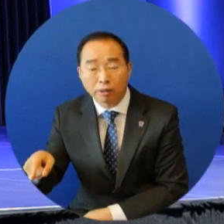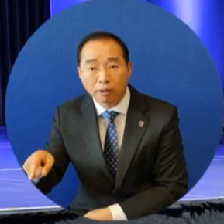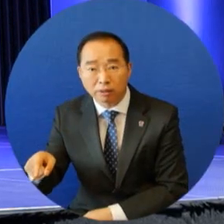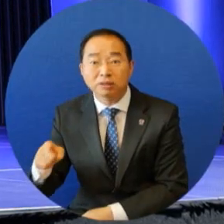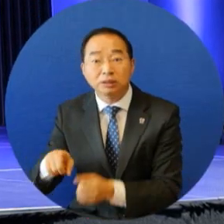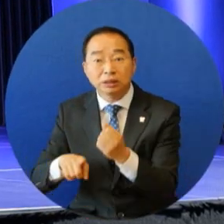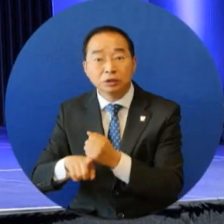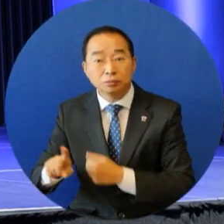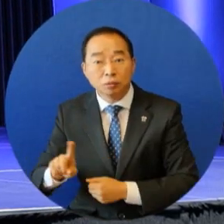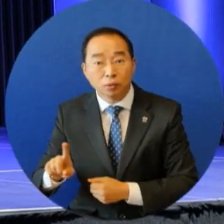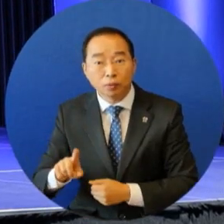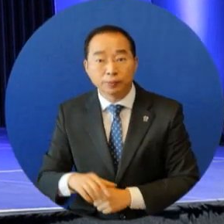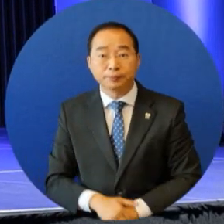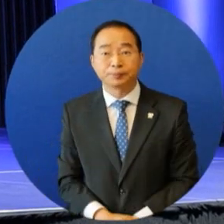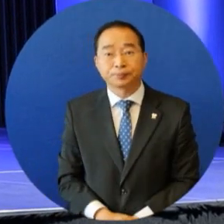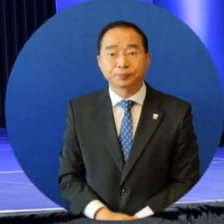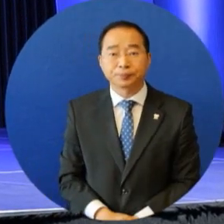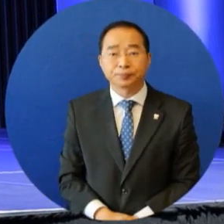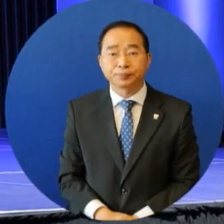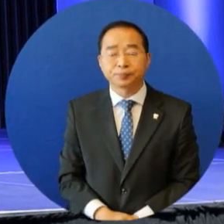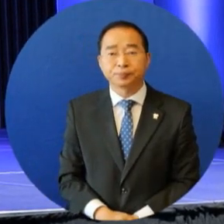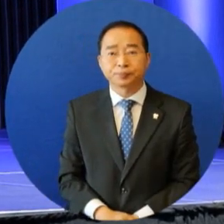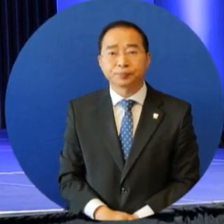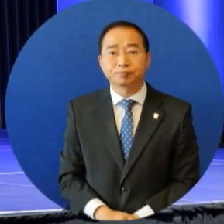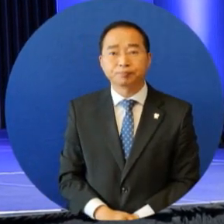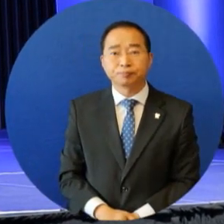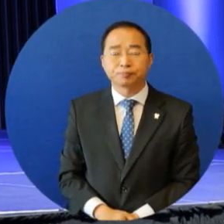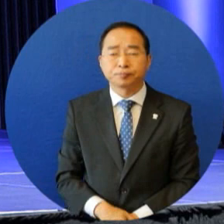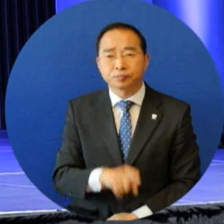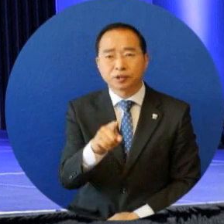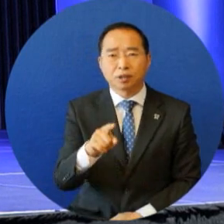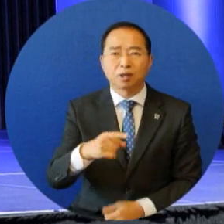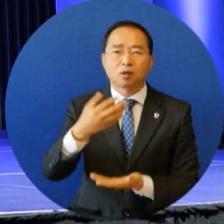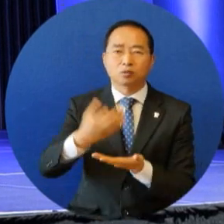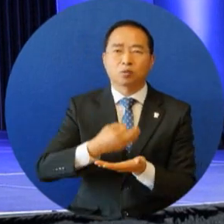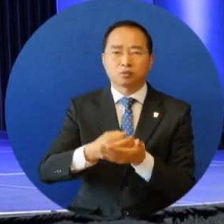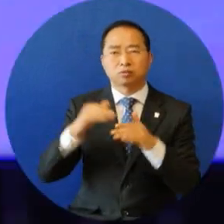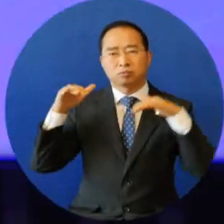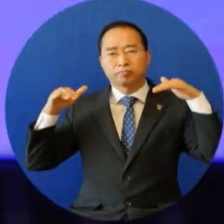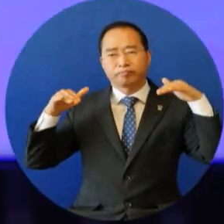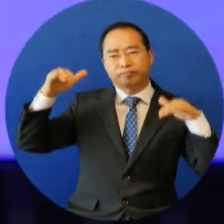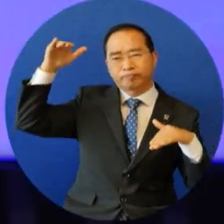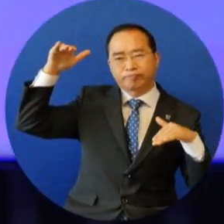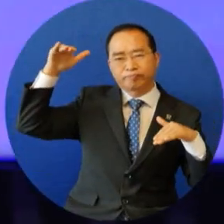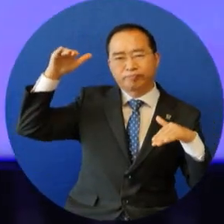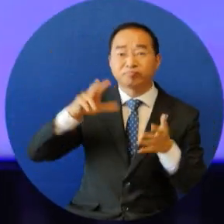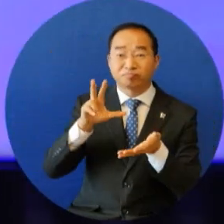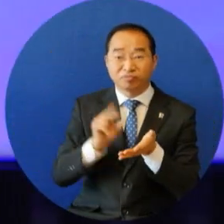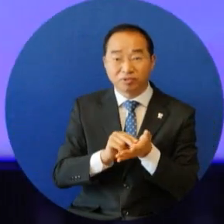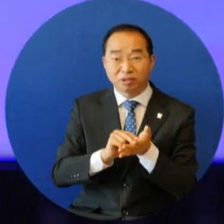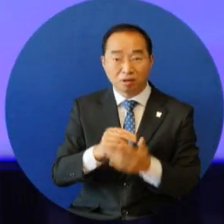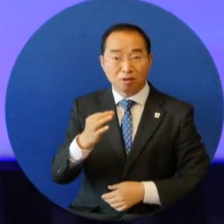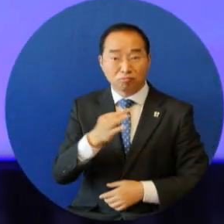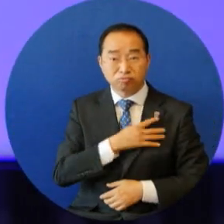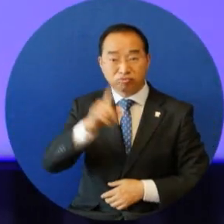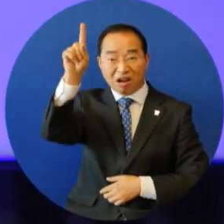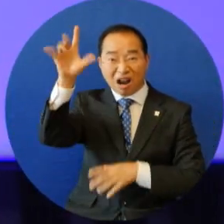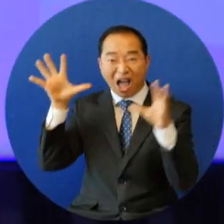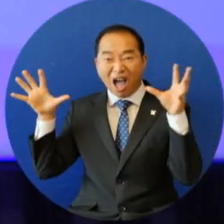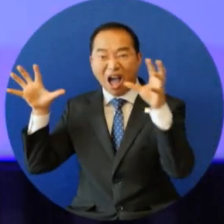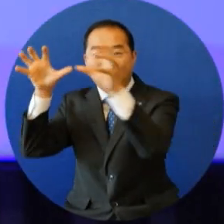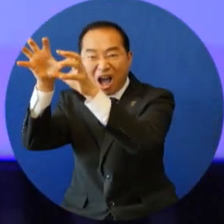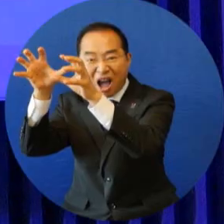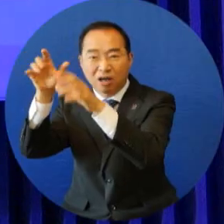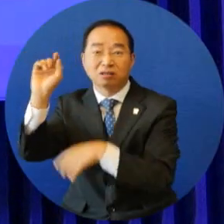우선 그 이유는 사실은 소득 불평등과 부의 편중에 그 이유가